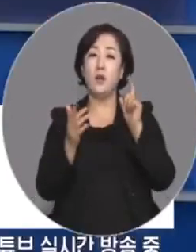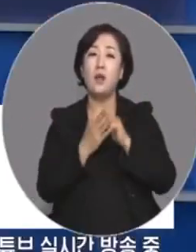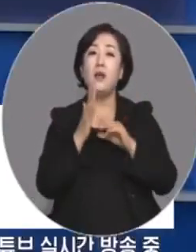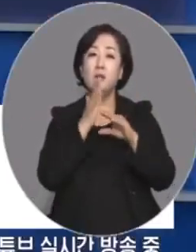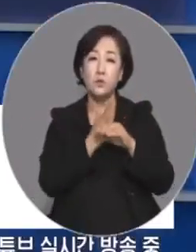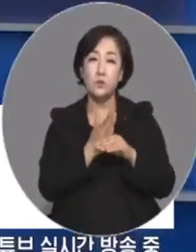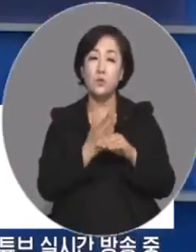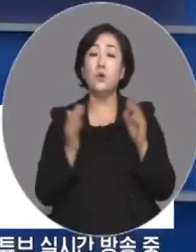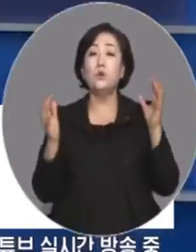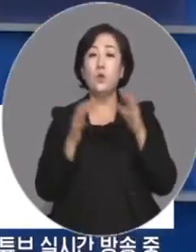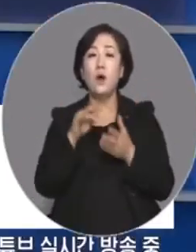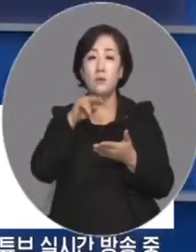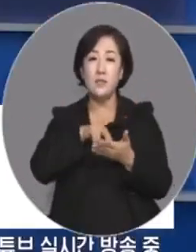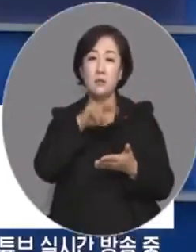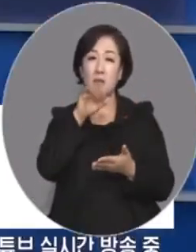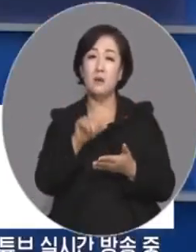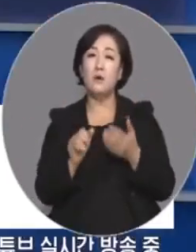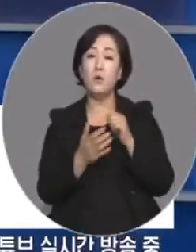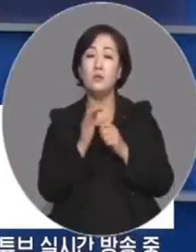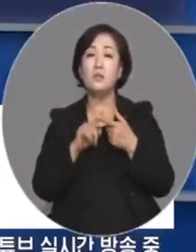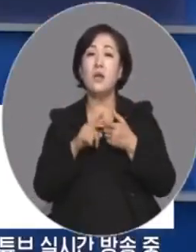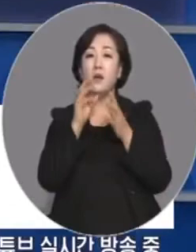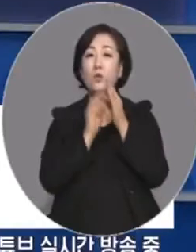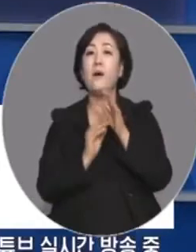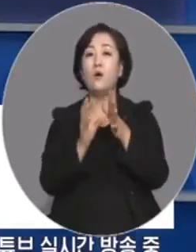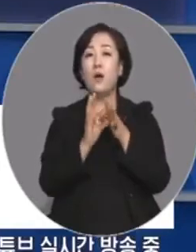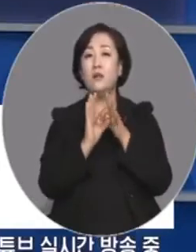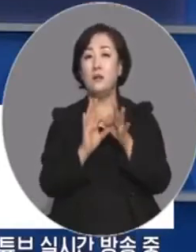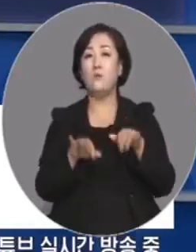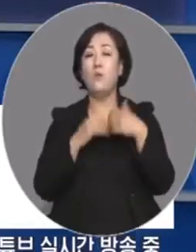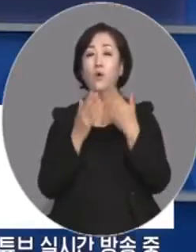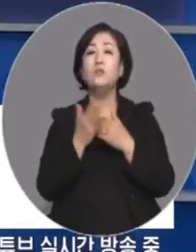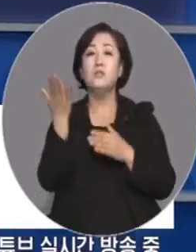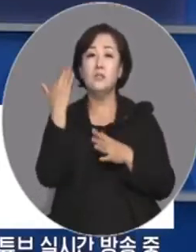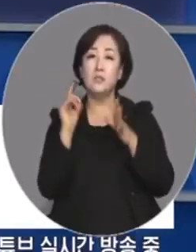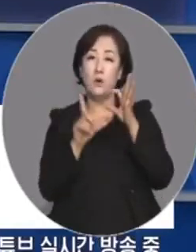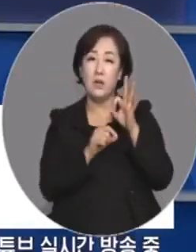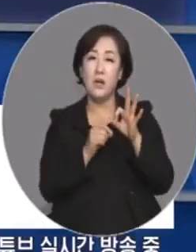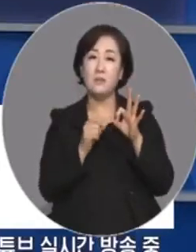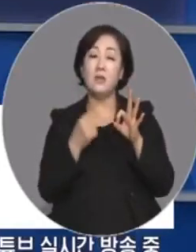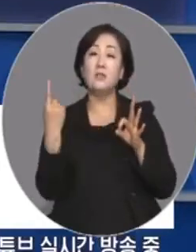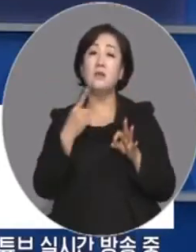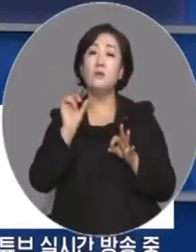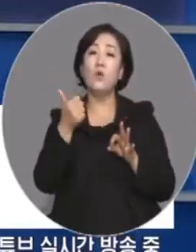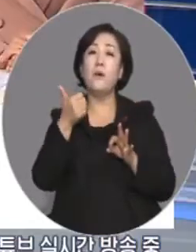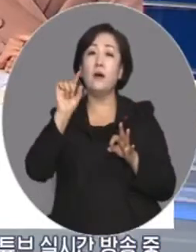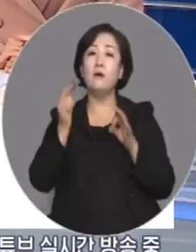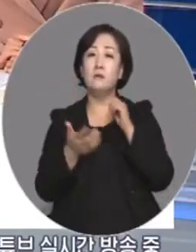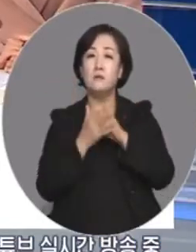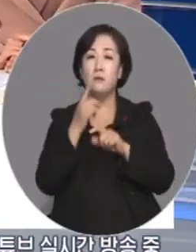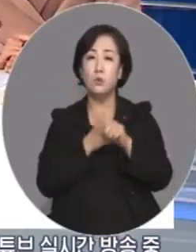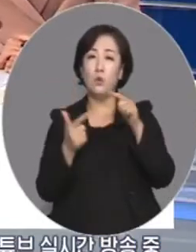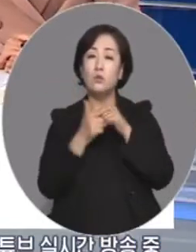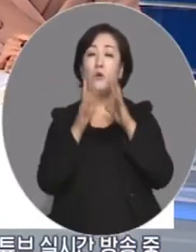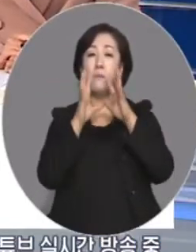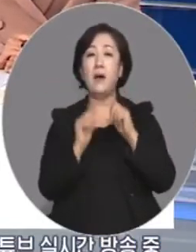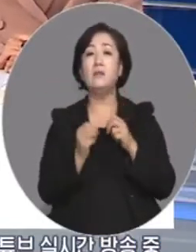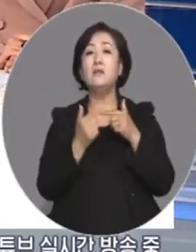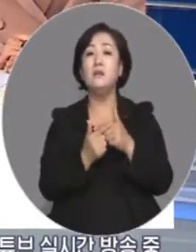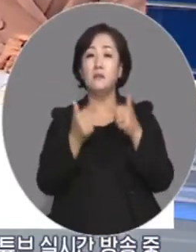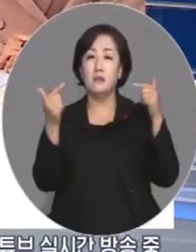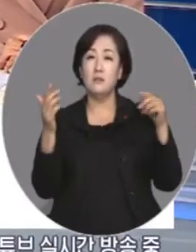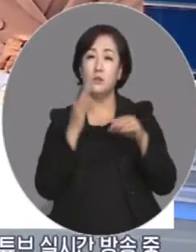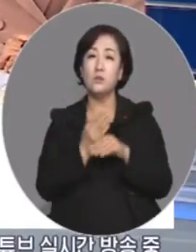중구 중독관리통합센터에서 도박 관련 상담 건수만 지난 10월까지 1,500건에 달할 정도로 굉장히 많이 늘고